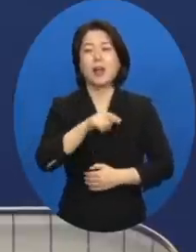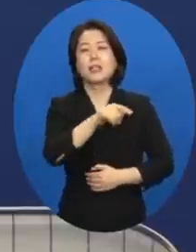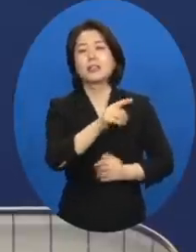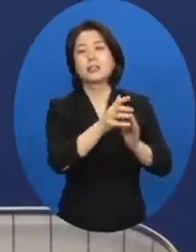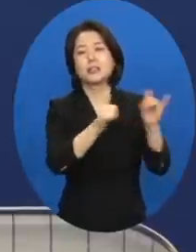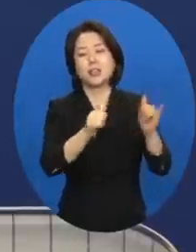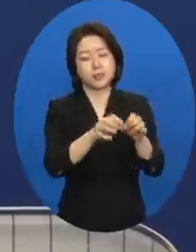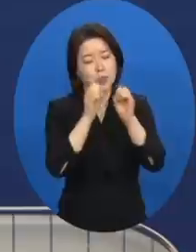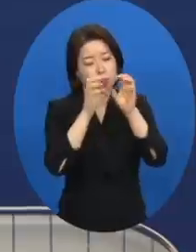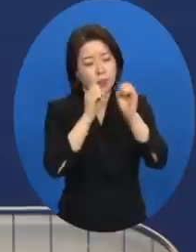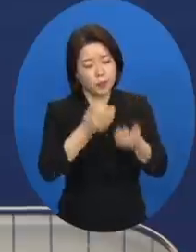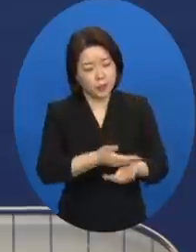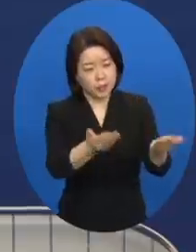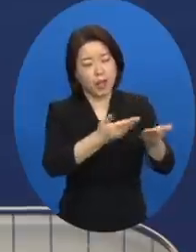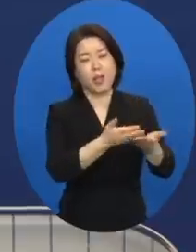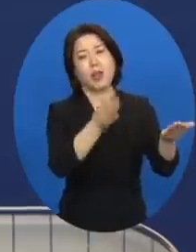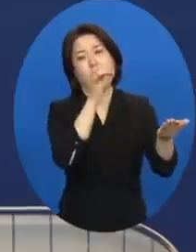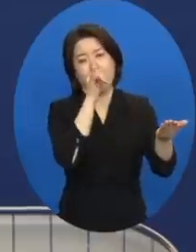전도하기도 하고요.